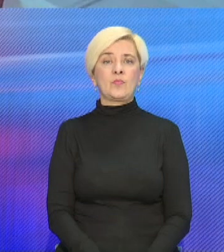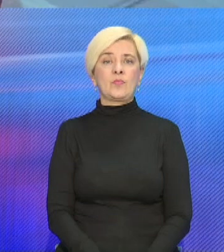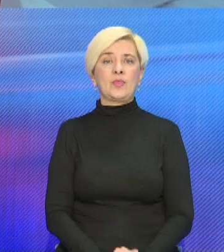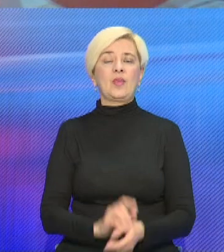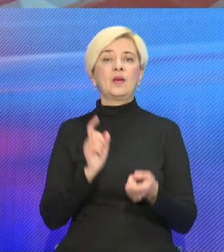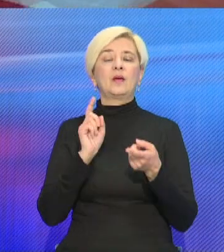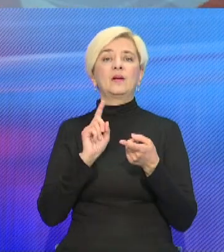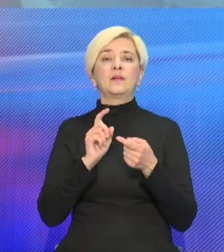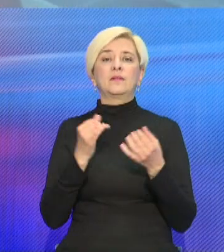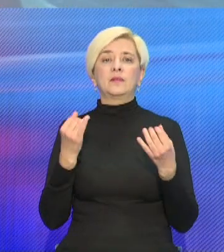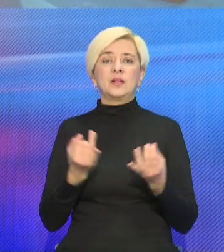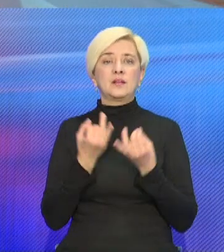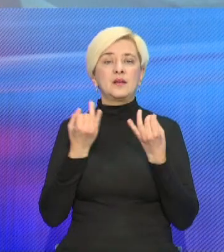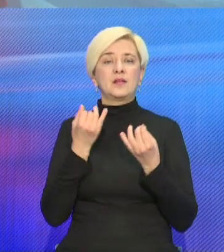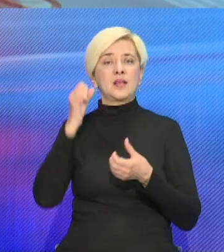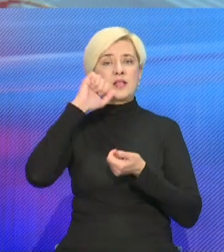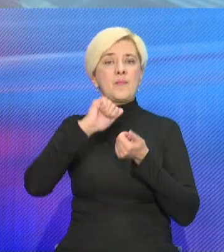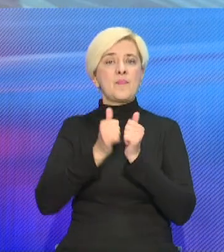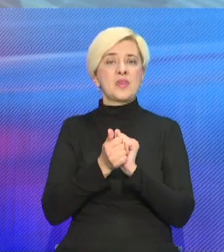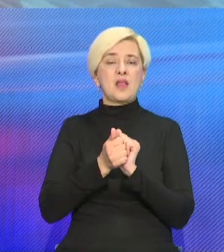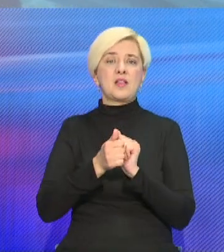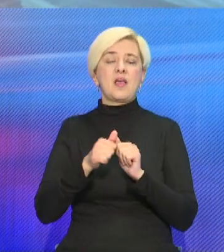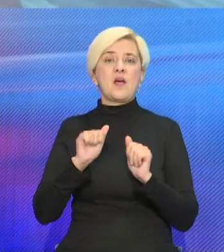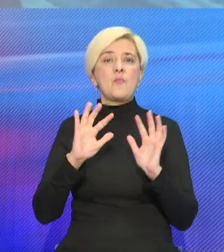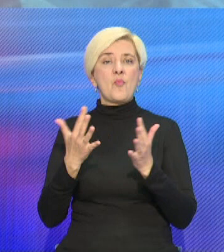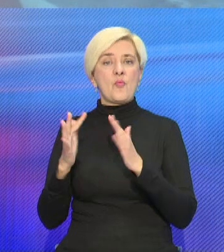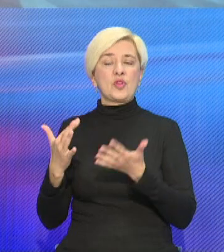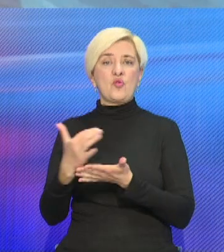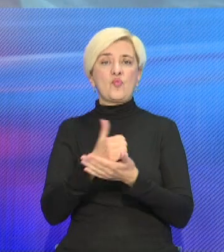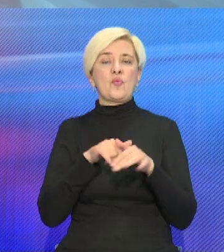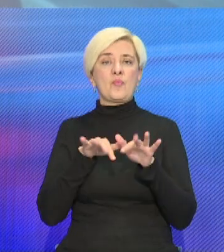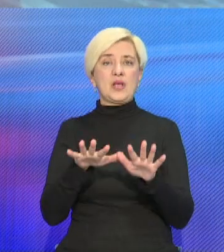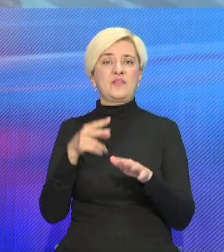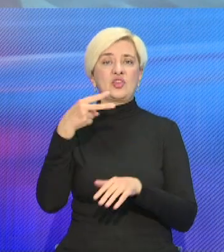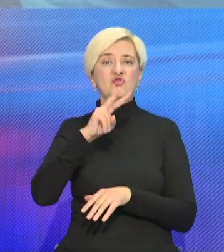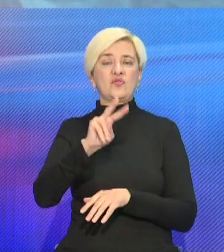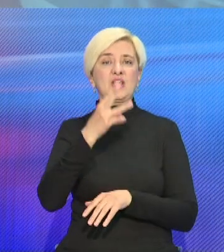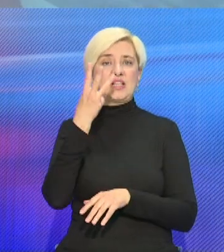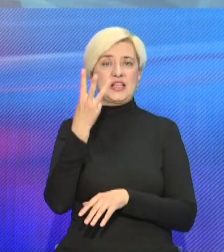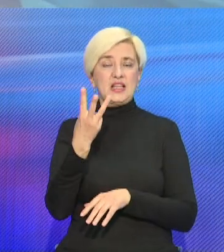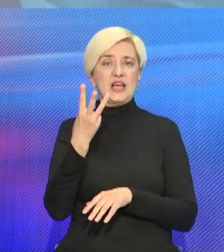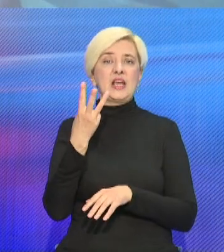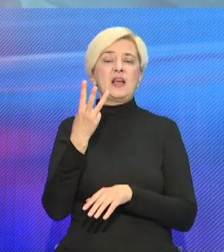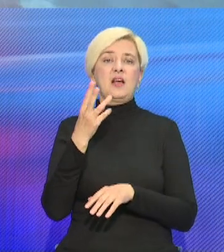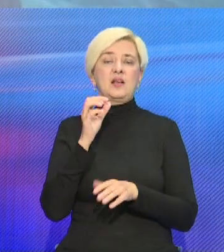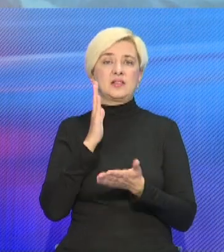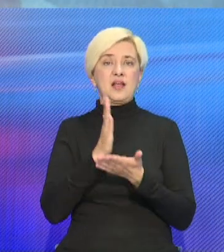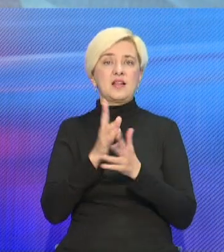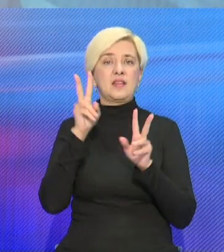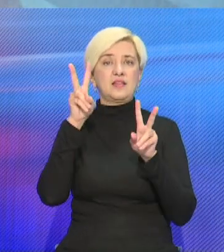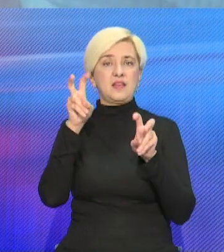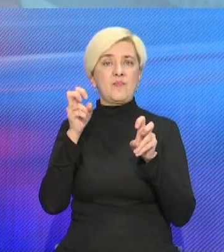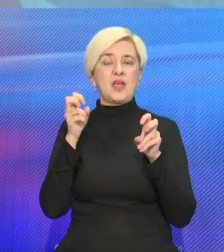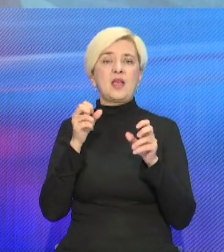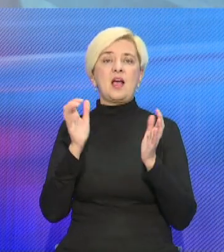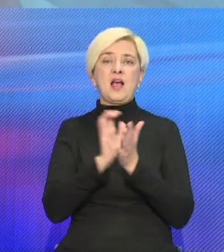Кринаючи і запомінальні моменти уборочної кампанії 2023 стали темою не тільки газетних артикулів і телевізійних сюжетів, але